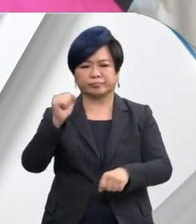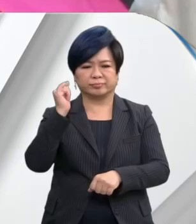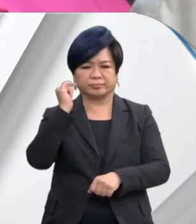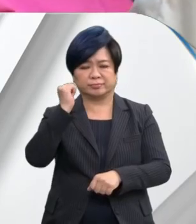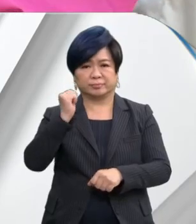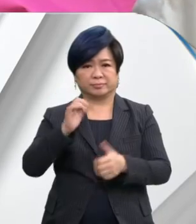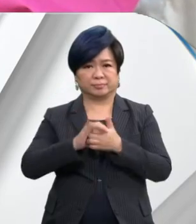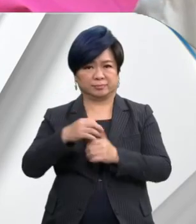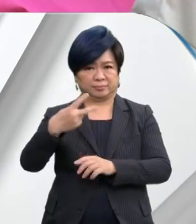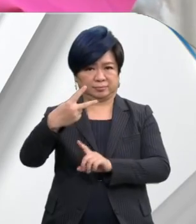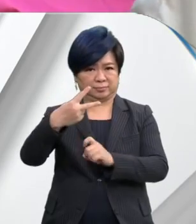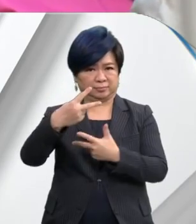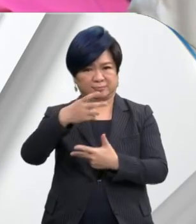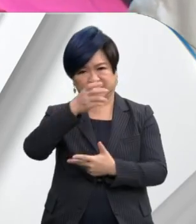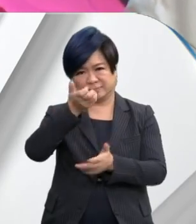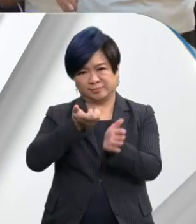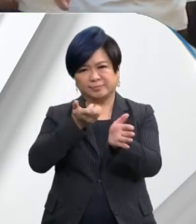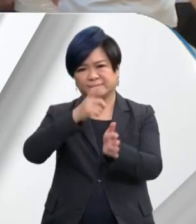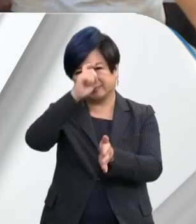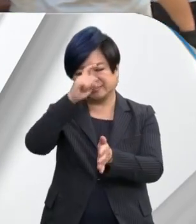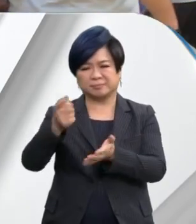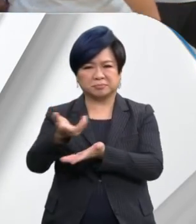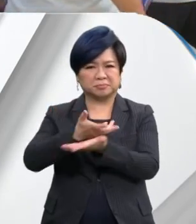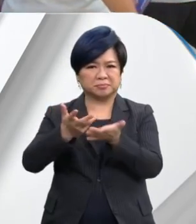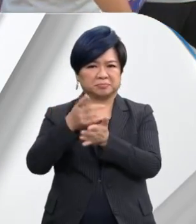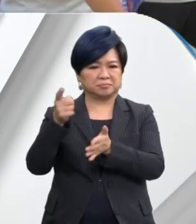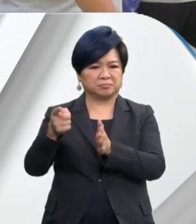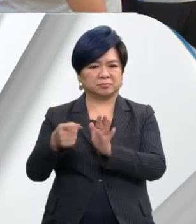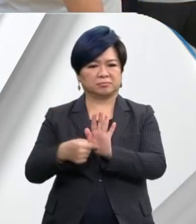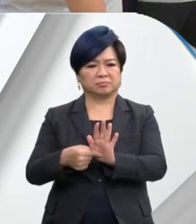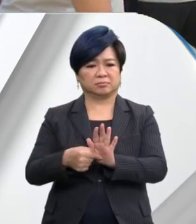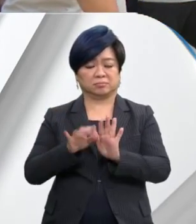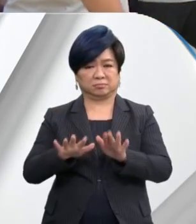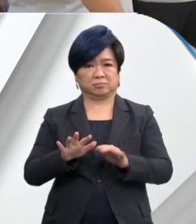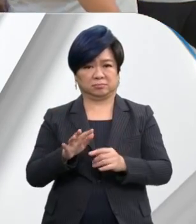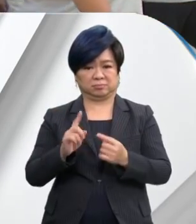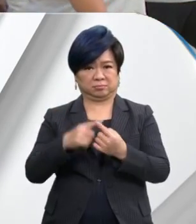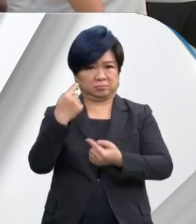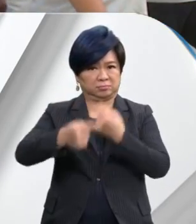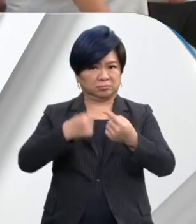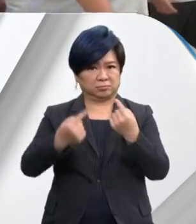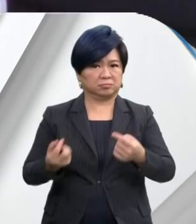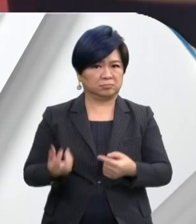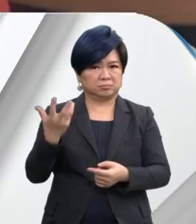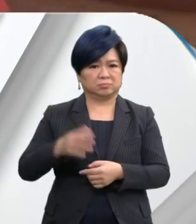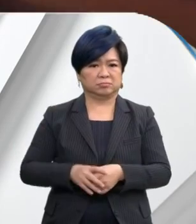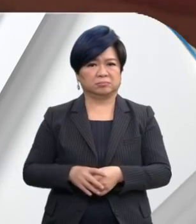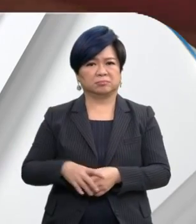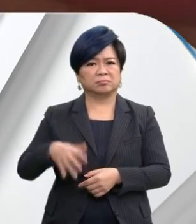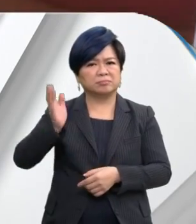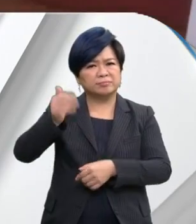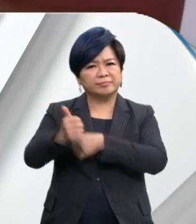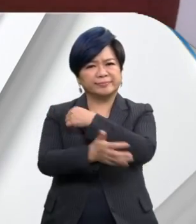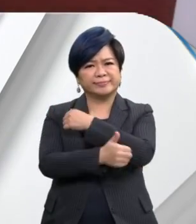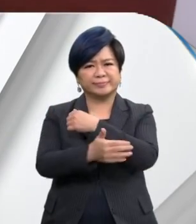得看到业主交通的生意。不过见到更多人加入外送了红线的生意，每本老字又评分么？